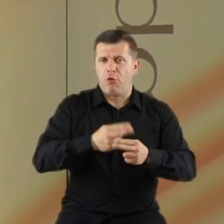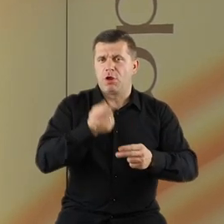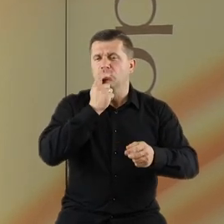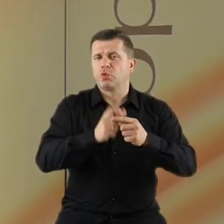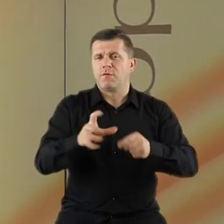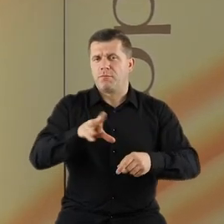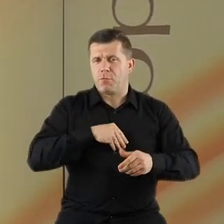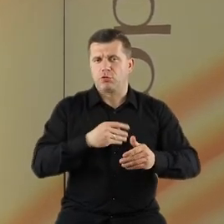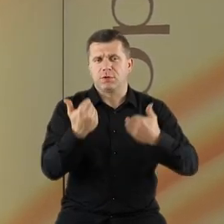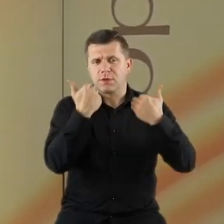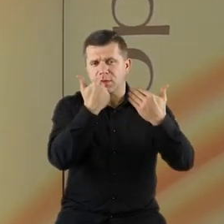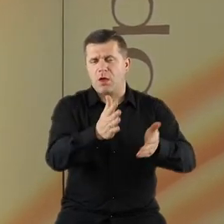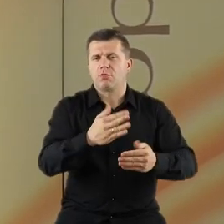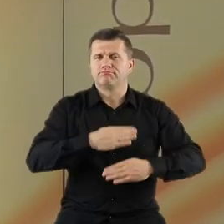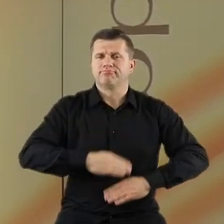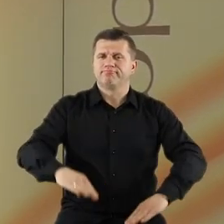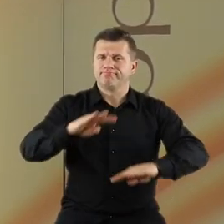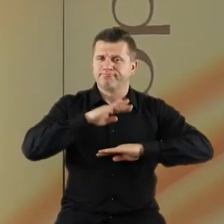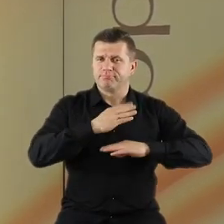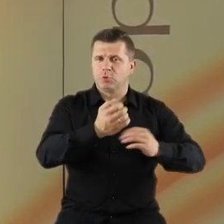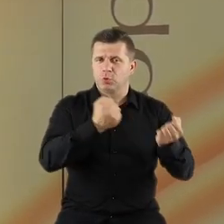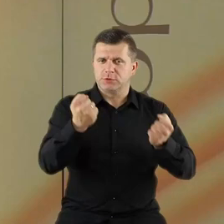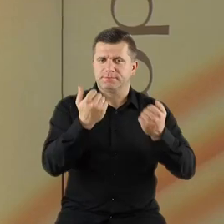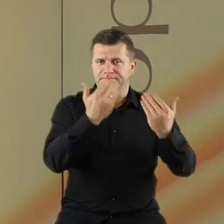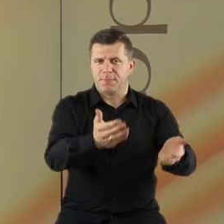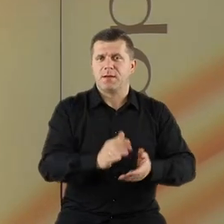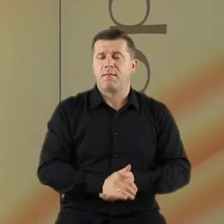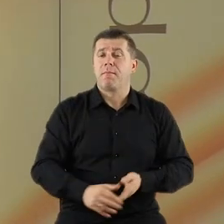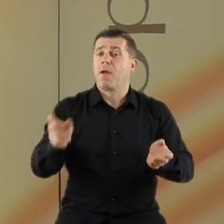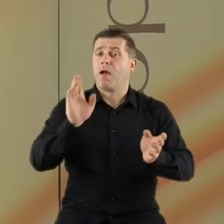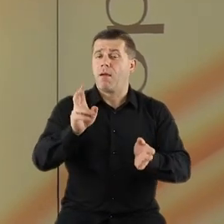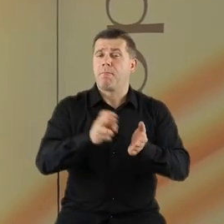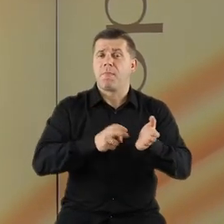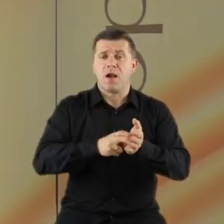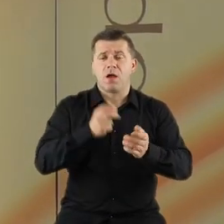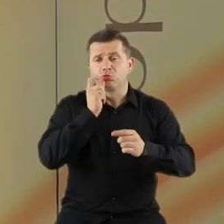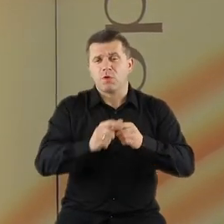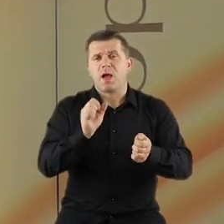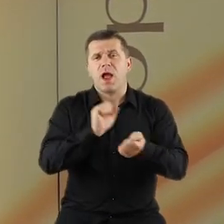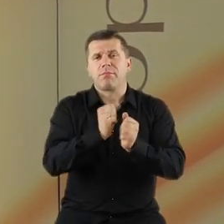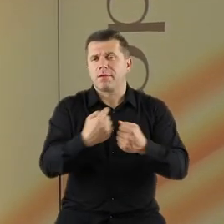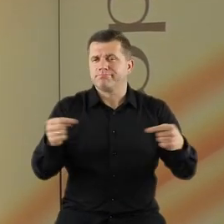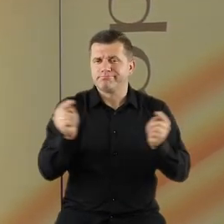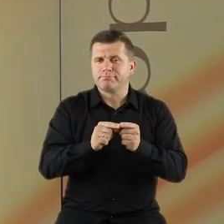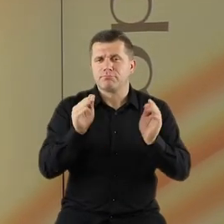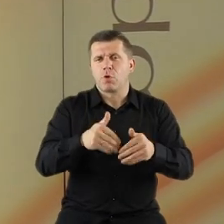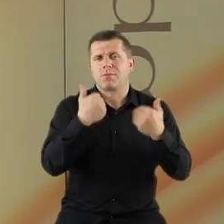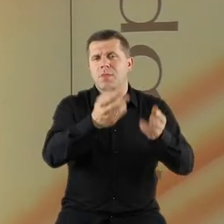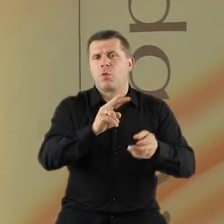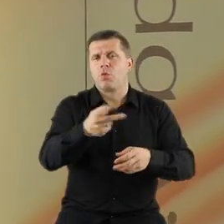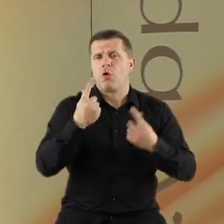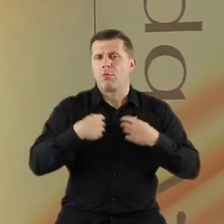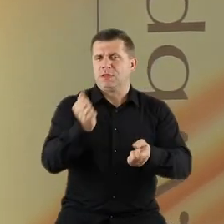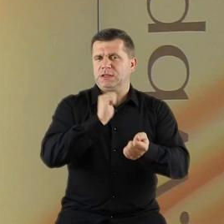kogoś zbudować i podtrzymać i brakiem słowa lub słowem niewłaściwym można kogoś po prostu zniszczyć A